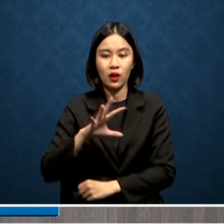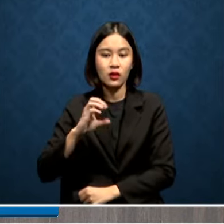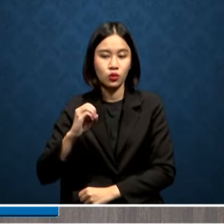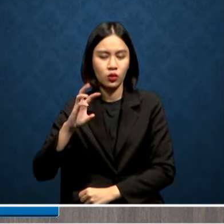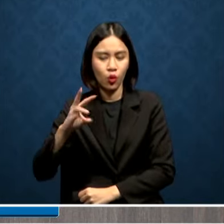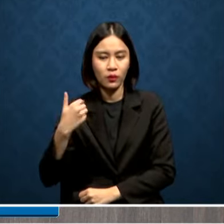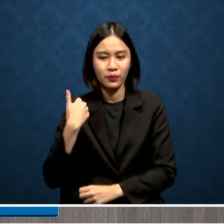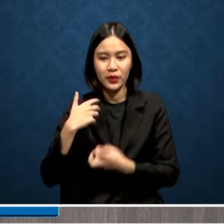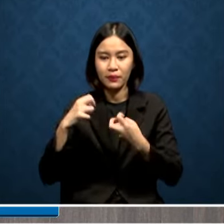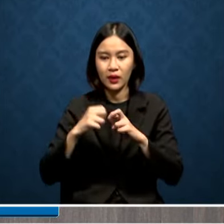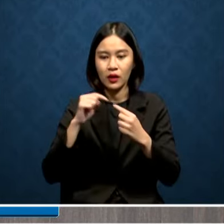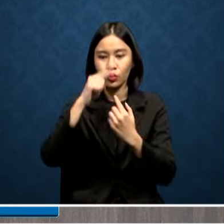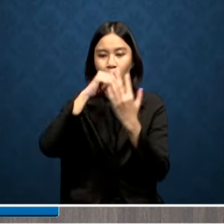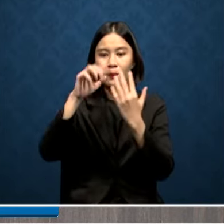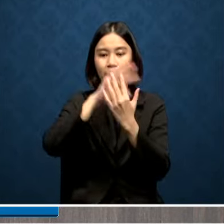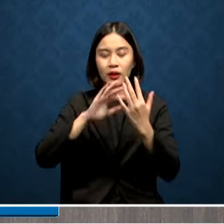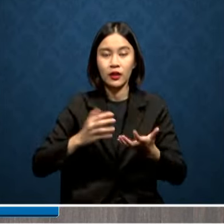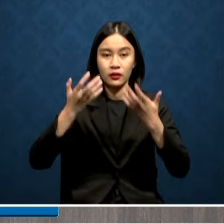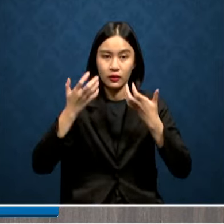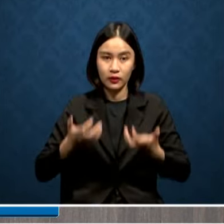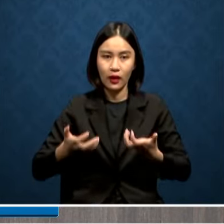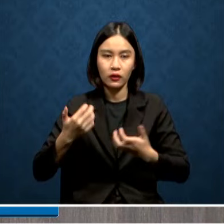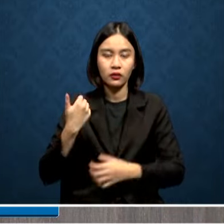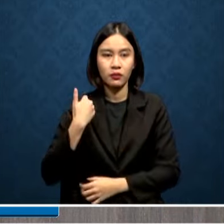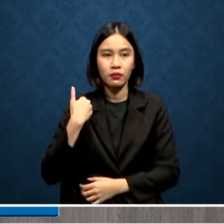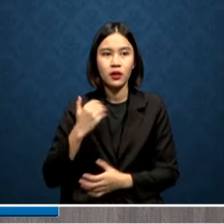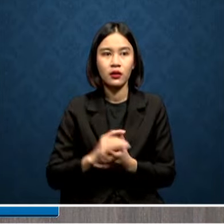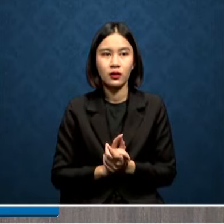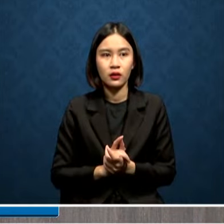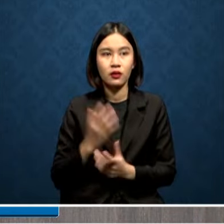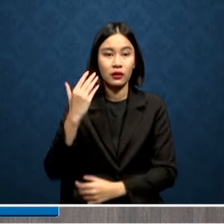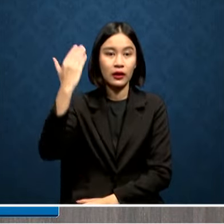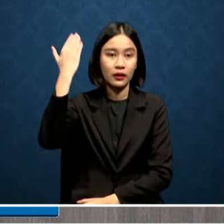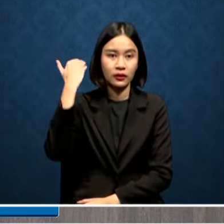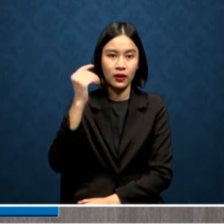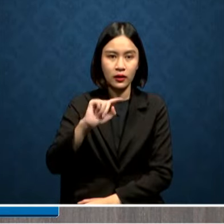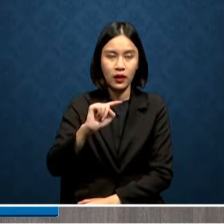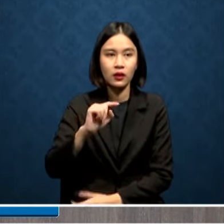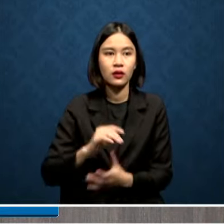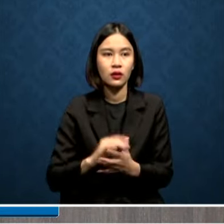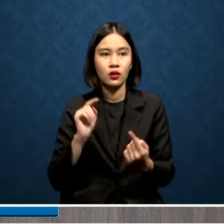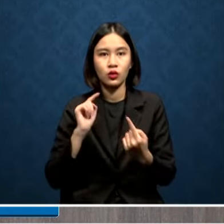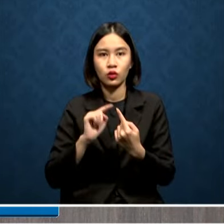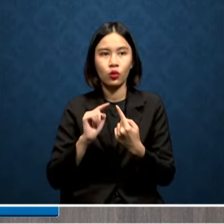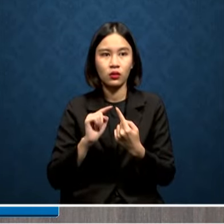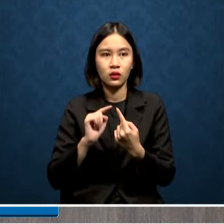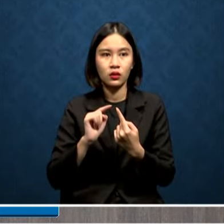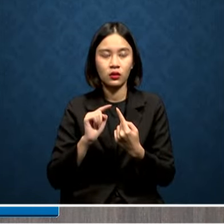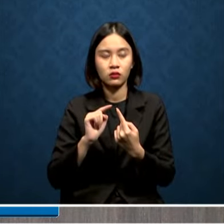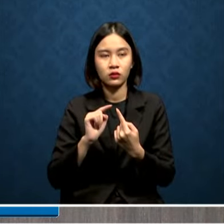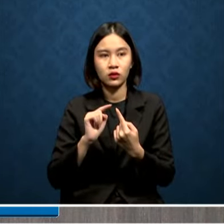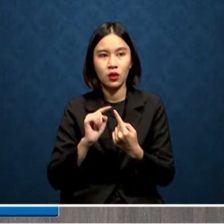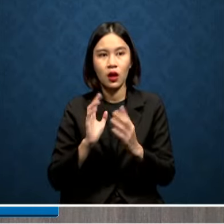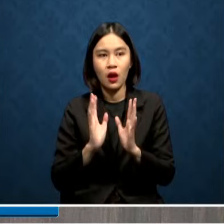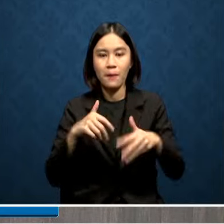วิกฤตการณ์ในประเทศครั้งใหญ่จริงๆแล้วครั้งนั้นไม่ได้เกิดเรื่องใหญ่ที่ประชากกลออกมา